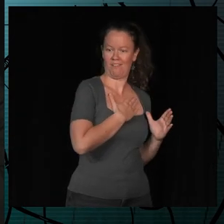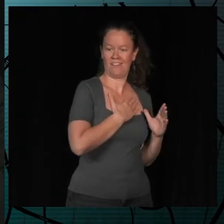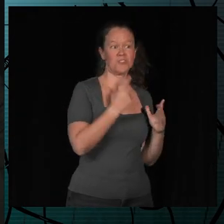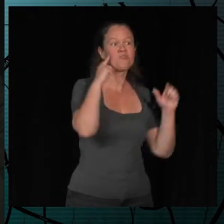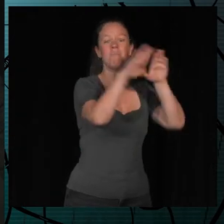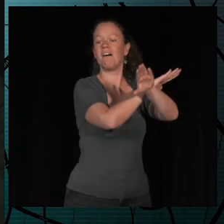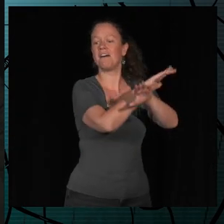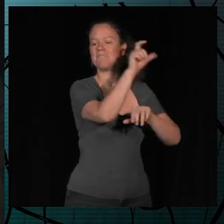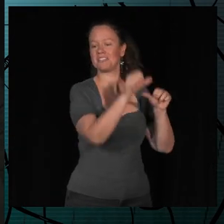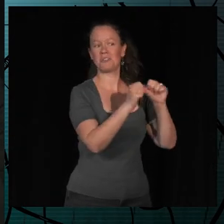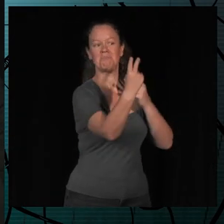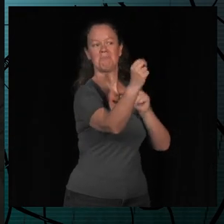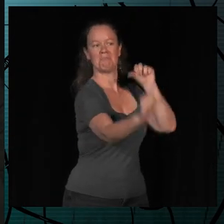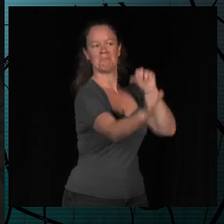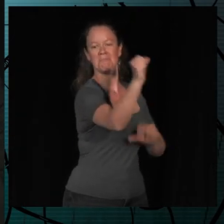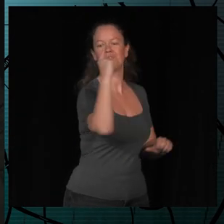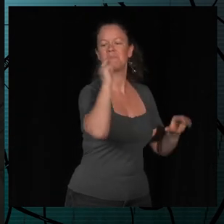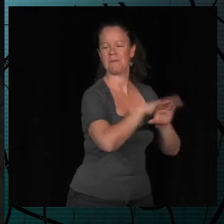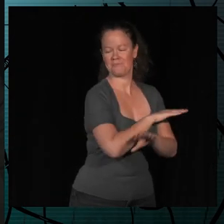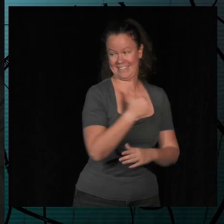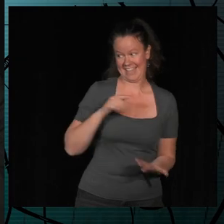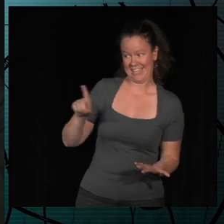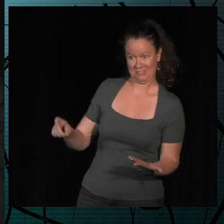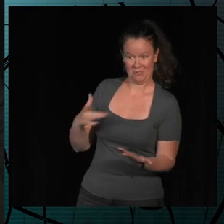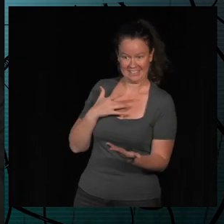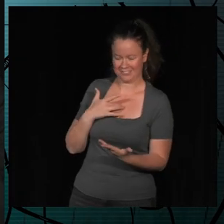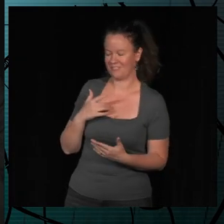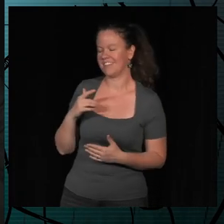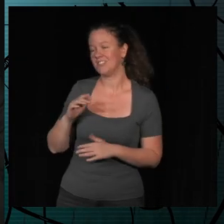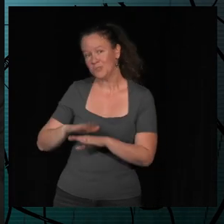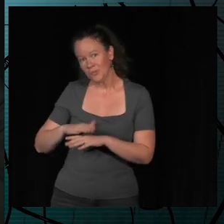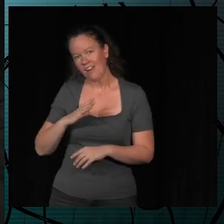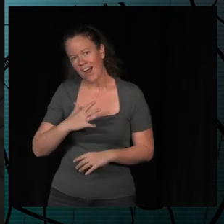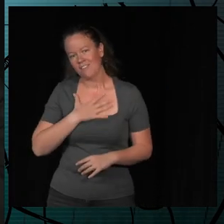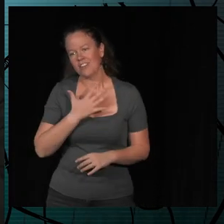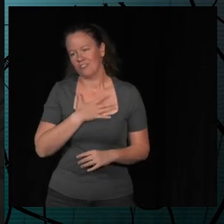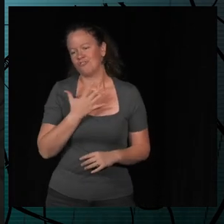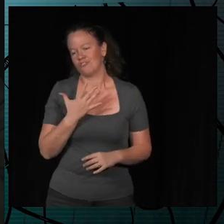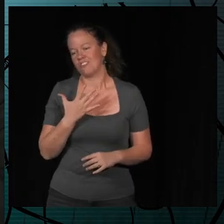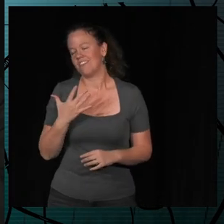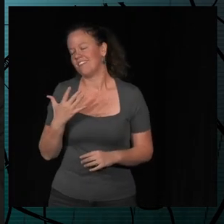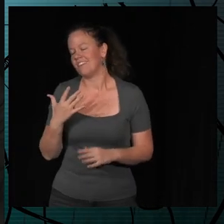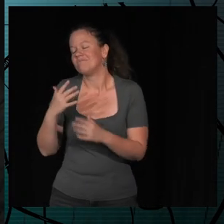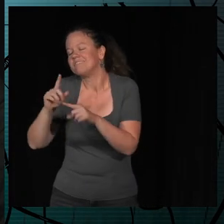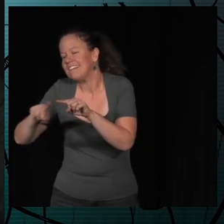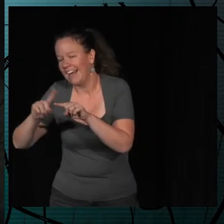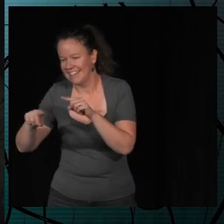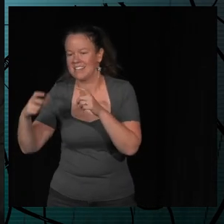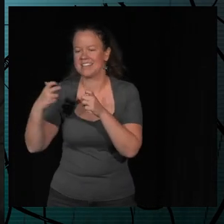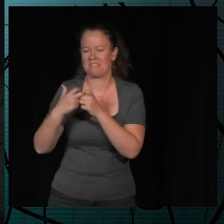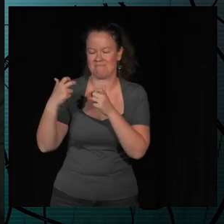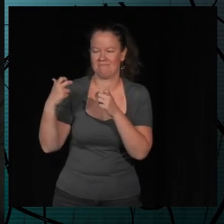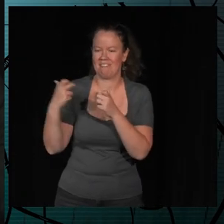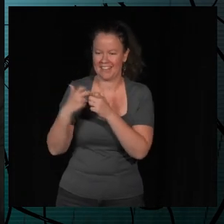très honnêtement mais c'est une question il y a il y a une petite plusvalue dans le terme par exemple c'est un détail mais on insulte